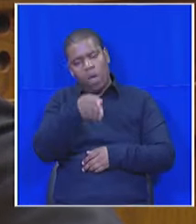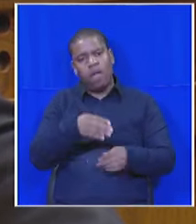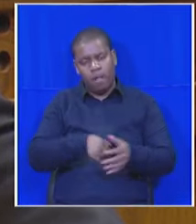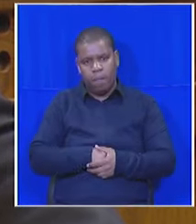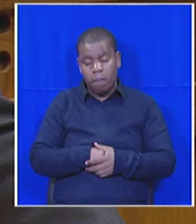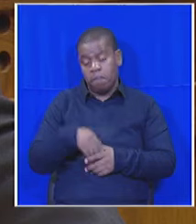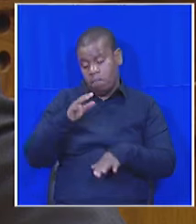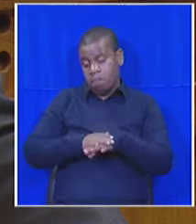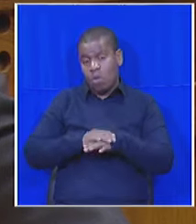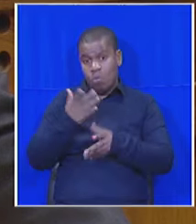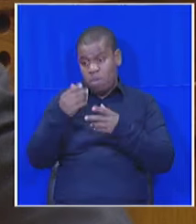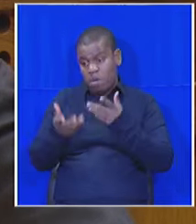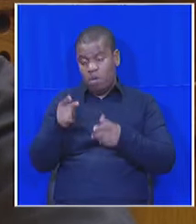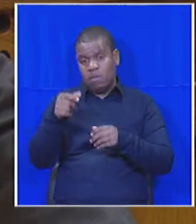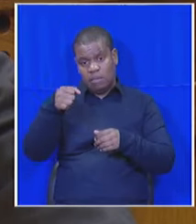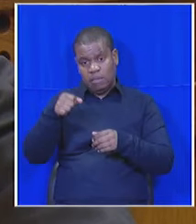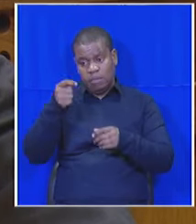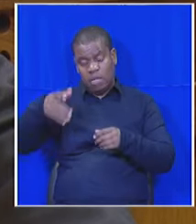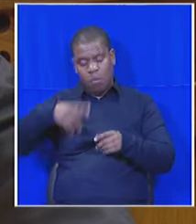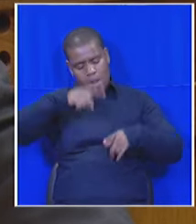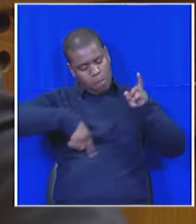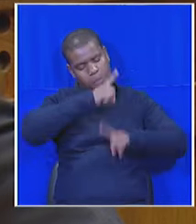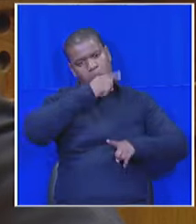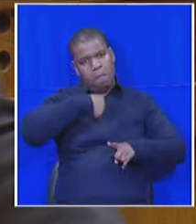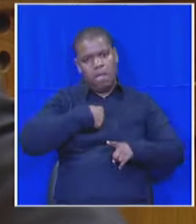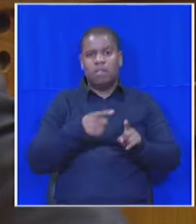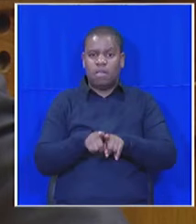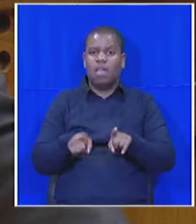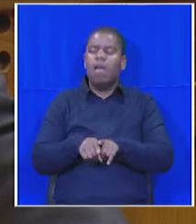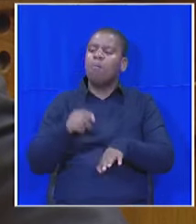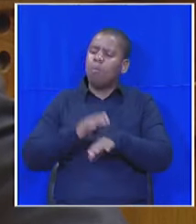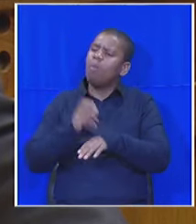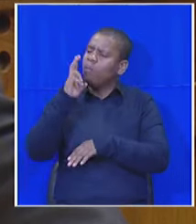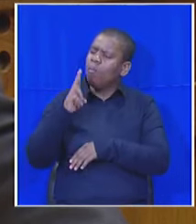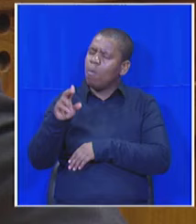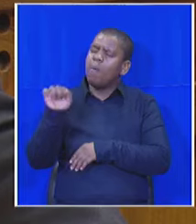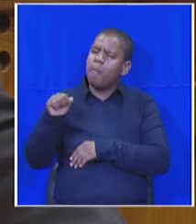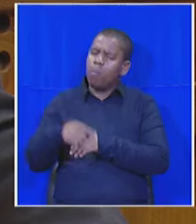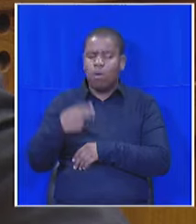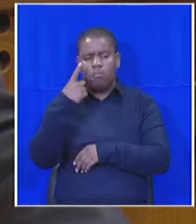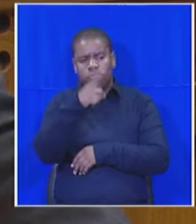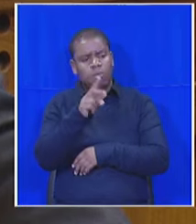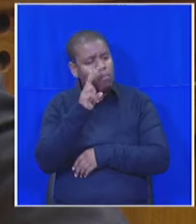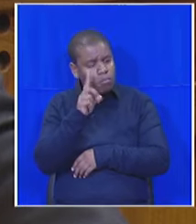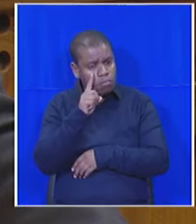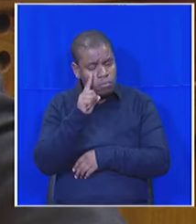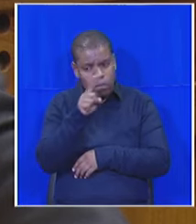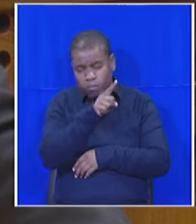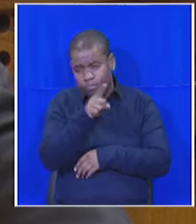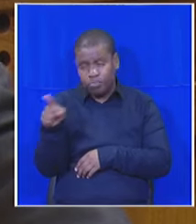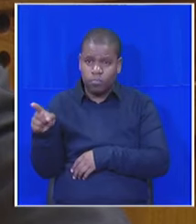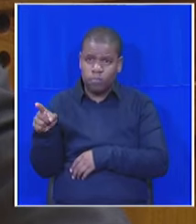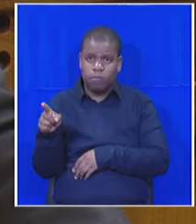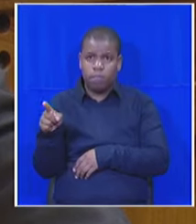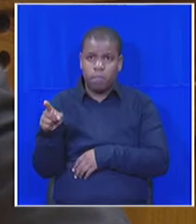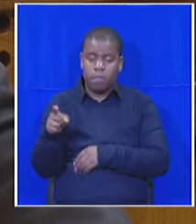plaaslike regerings. Maar agbare minister, as ons gaan kyk na die insameling van agterstallige dienstegelde,